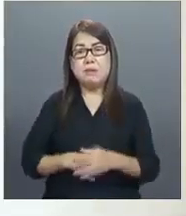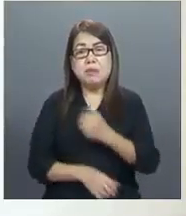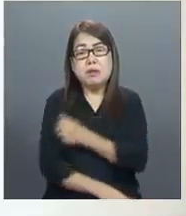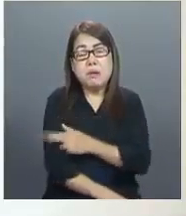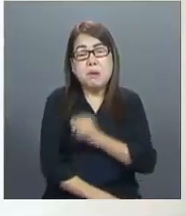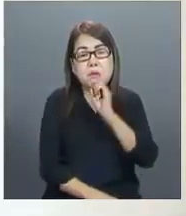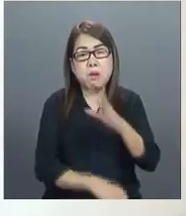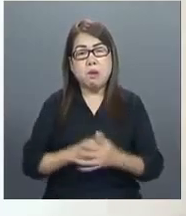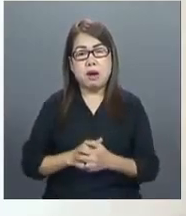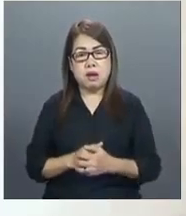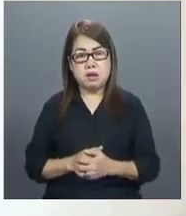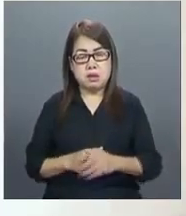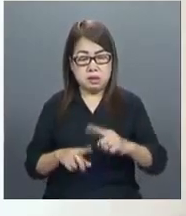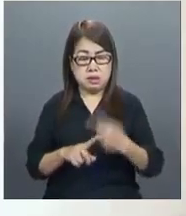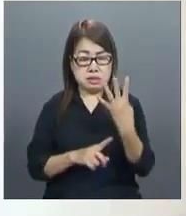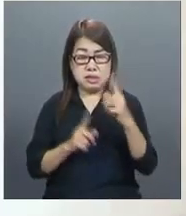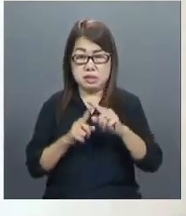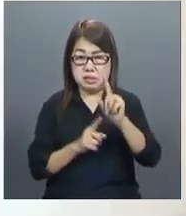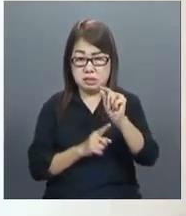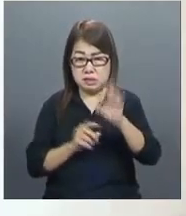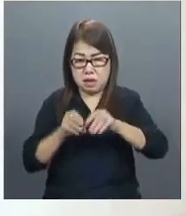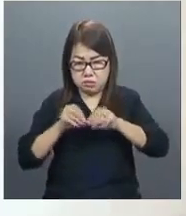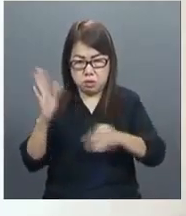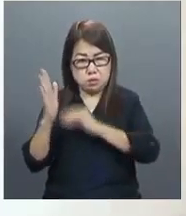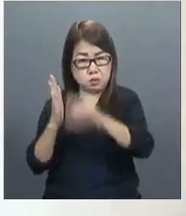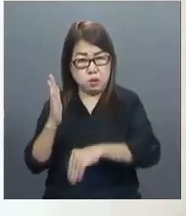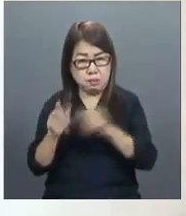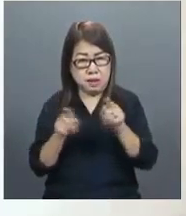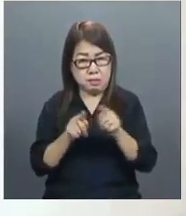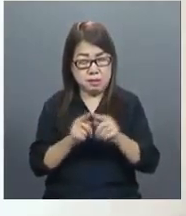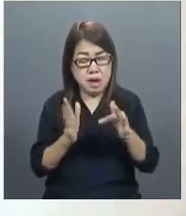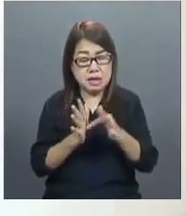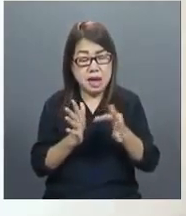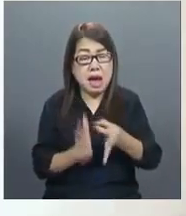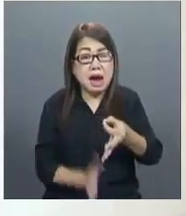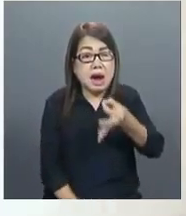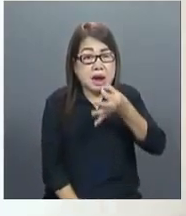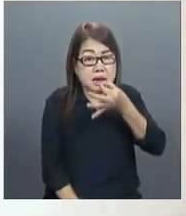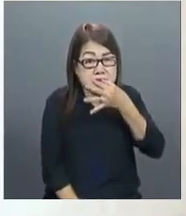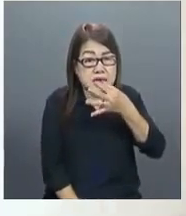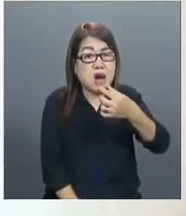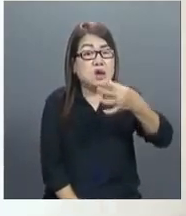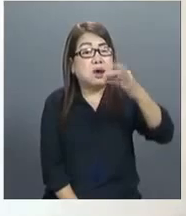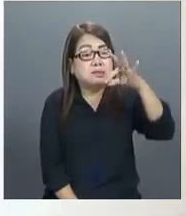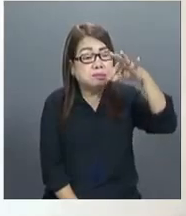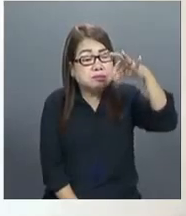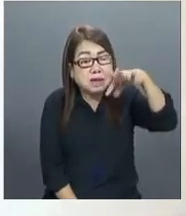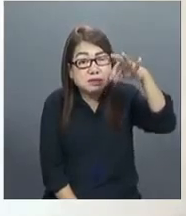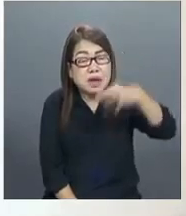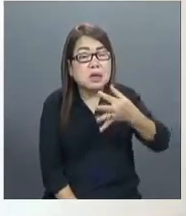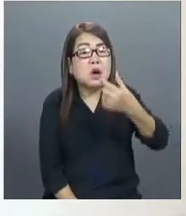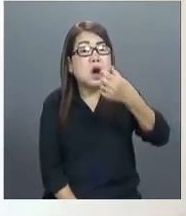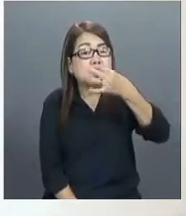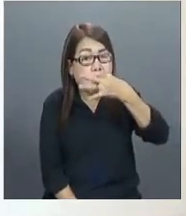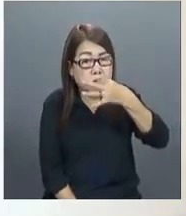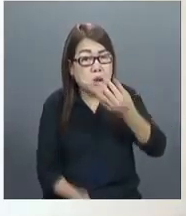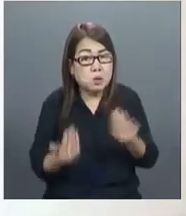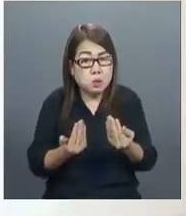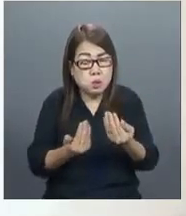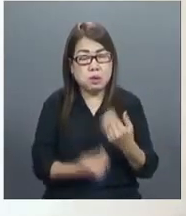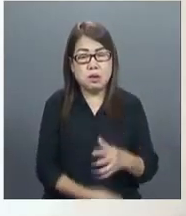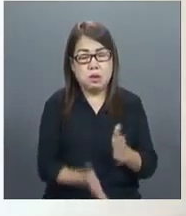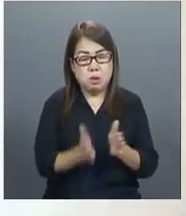เนี่ยเราจะมีวัคซีนชนิดหยอดคือสายพันธุ์ที่1กับสายพันธุ์ที่3อยู่ในขวดเดียวกันและก็หยอดตามโปรแกรมเดิมต